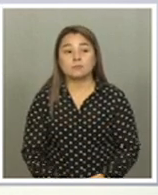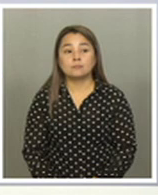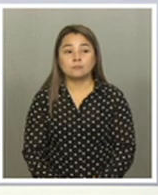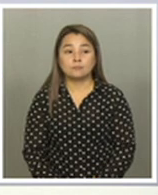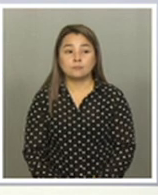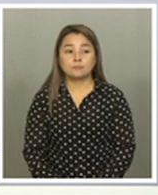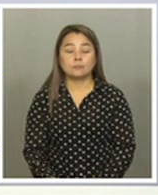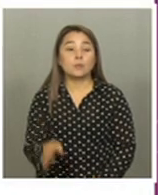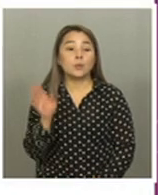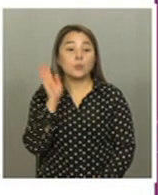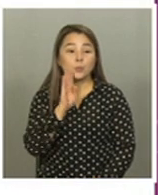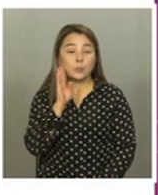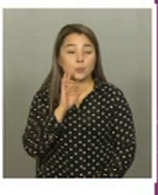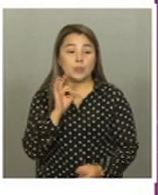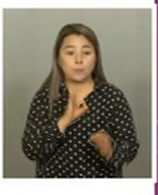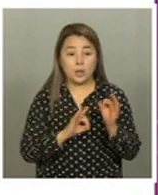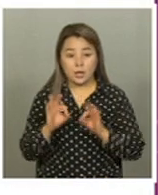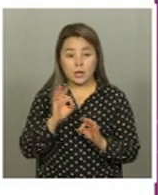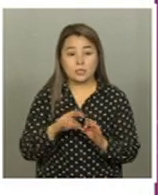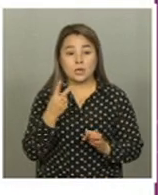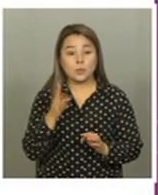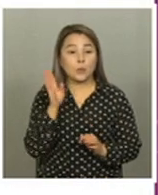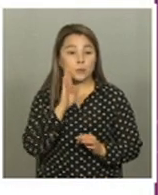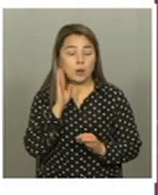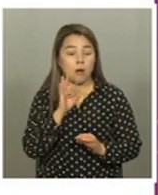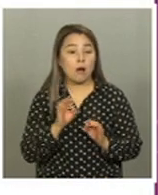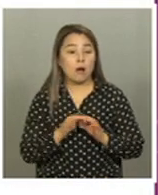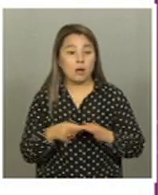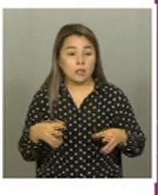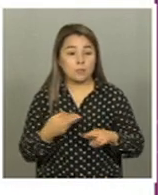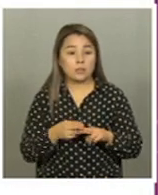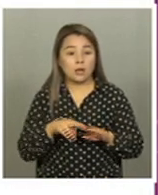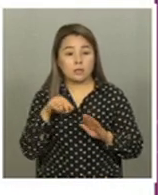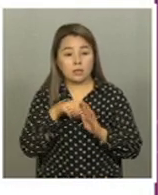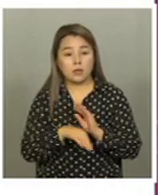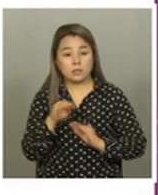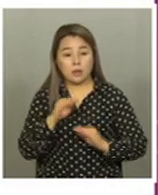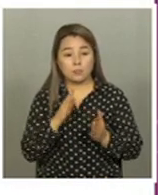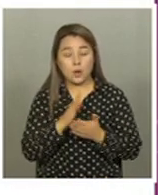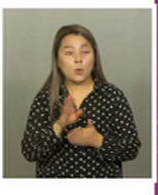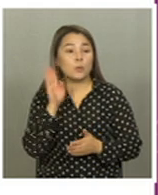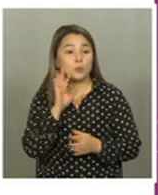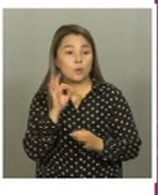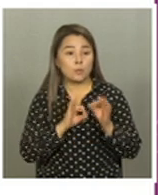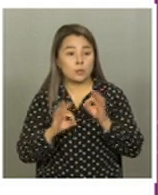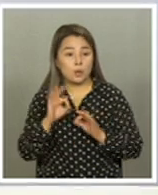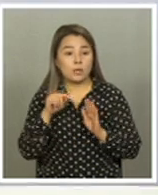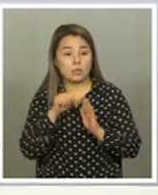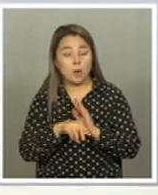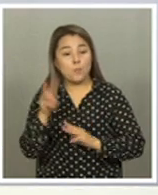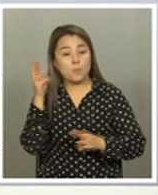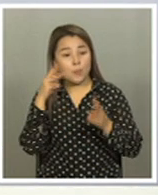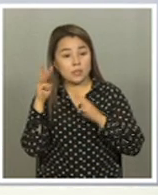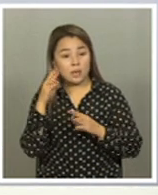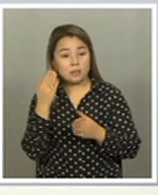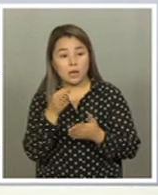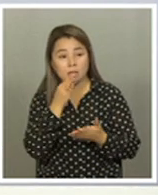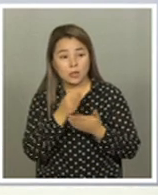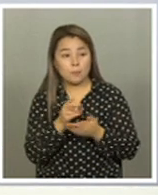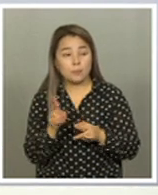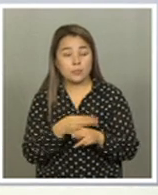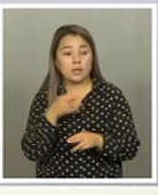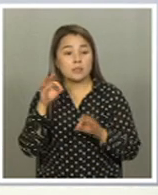аударайық. Сутек молекуласы екі сутек атомынан тұрады. Сутек молекуласының шар өзекті модельдері – түссіз